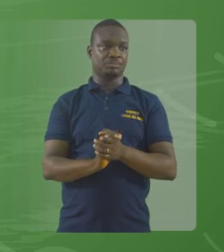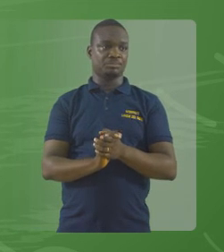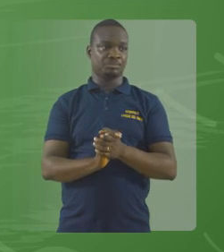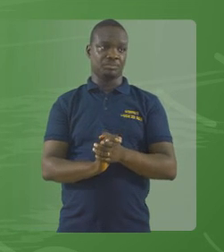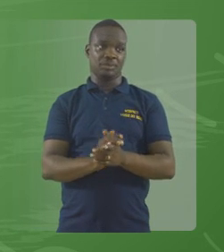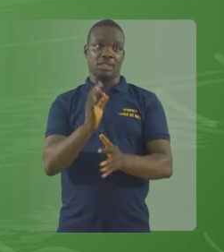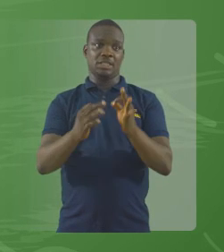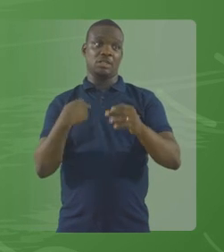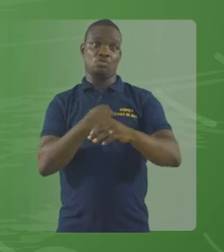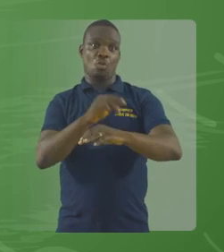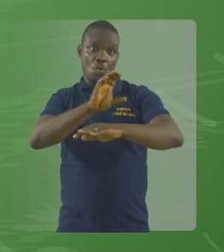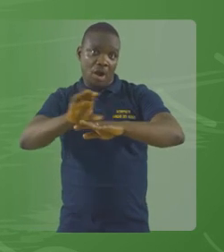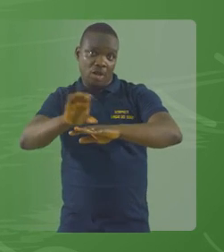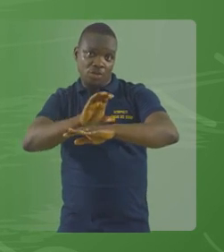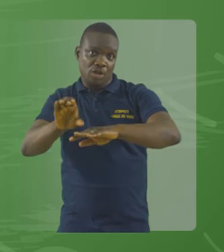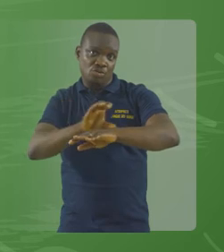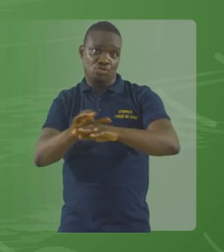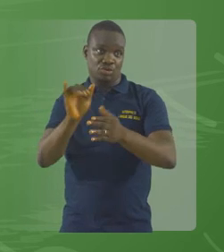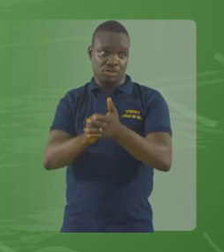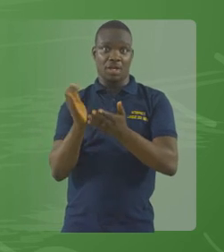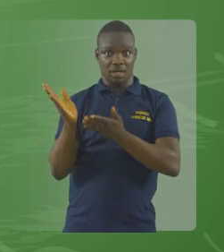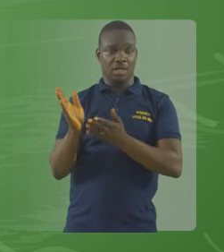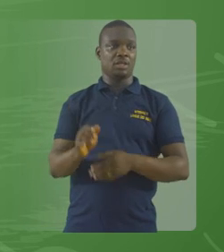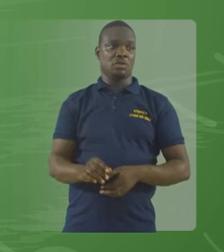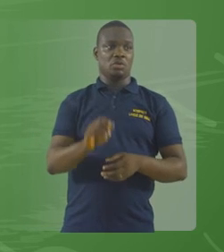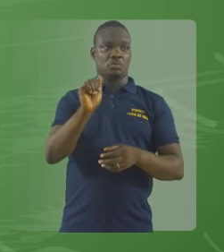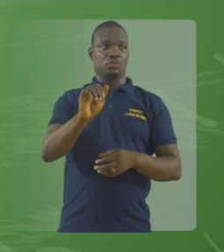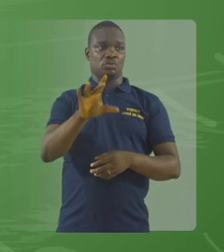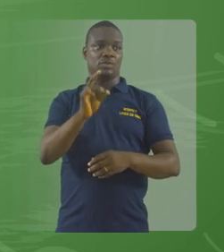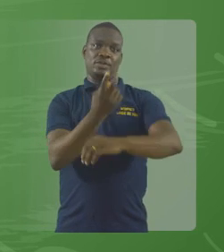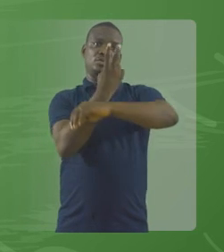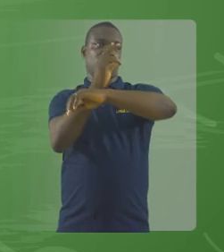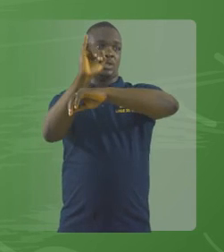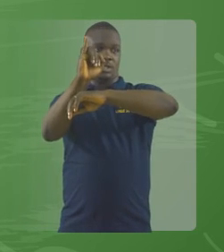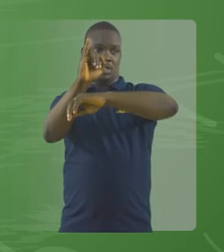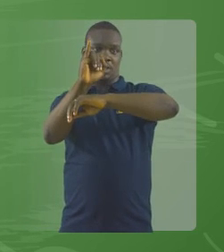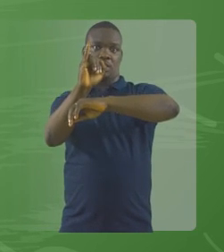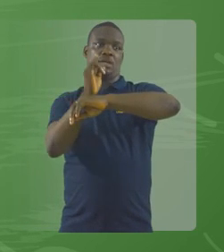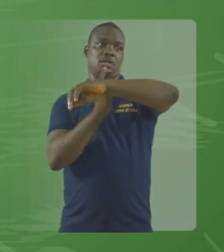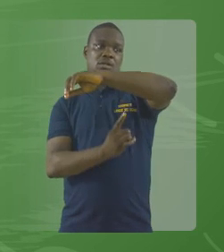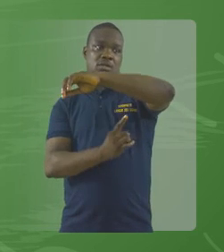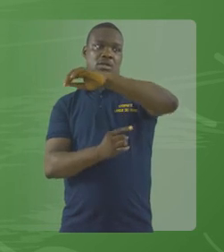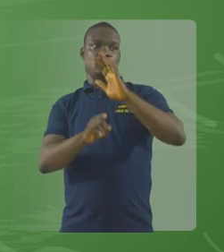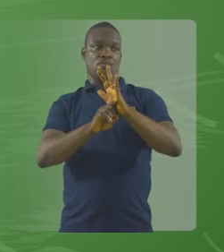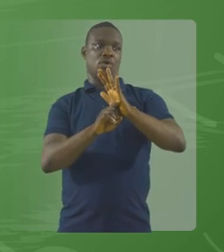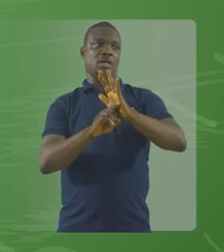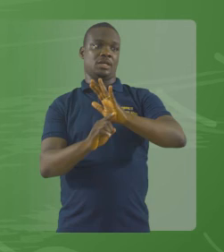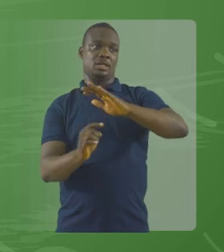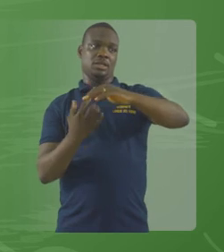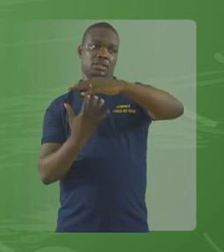Si nous calculons ça, ça fait donc 2i divisé par moins 4, ce qui va être égal à moins 1 demi de